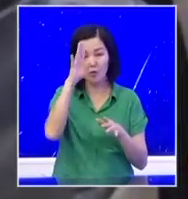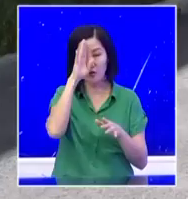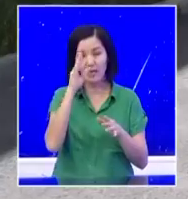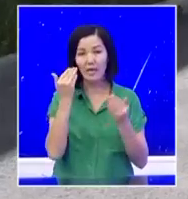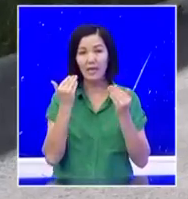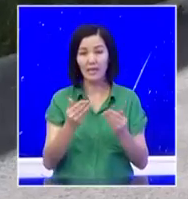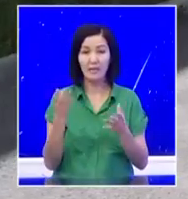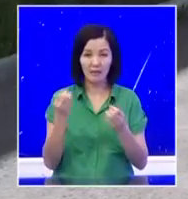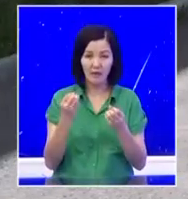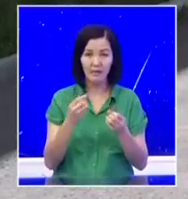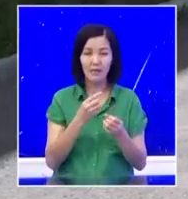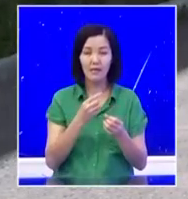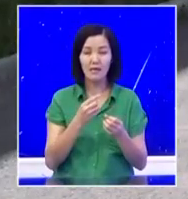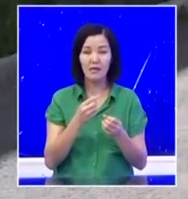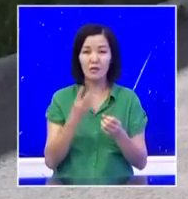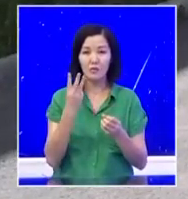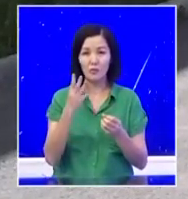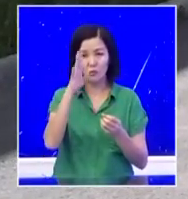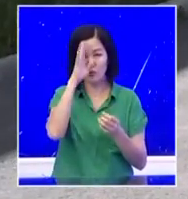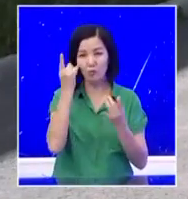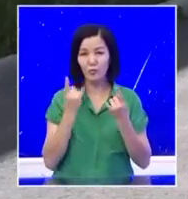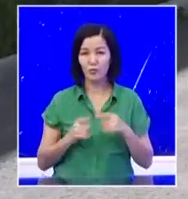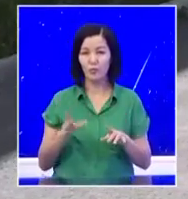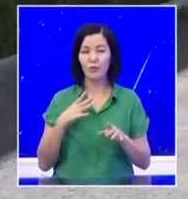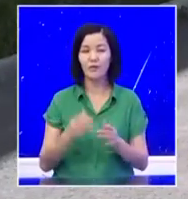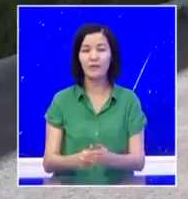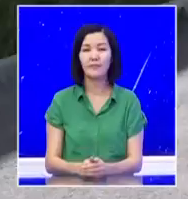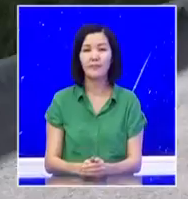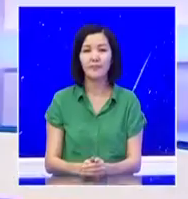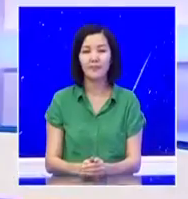Амина Құдайберген, Дамир Анетов, Аблай Құттықпай, Жетісу арнасы.